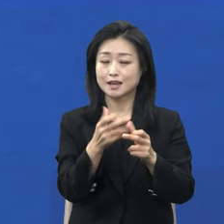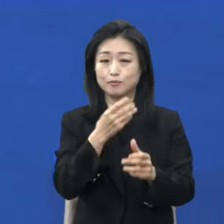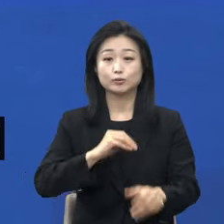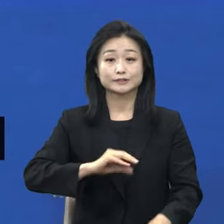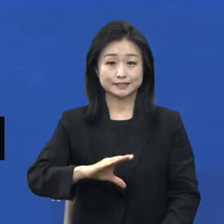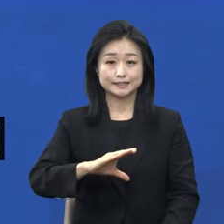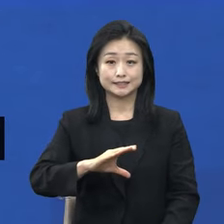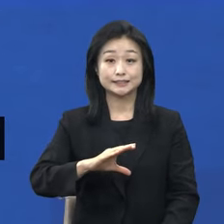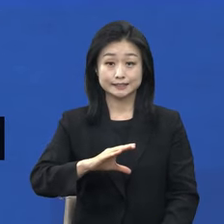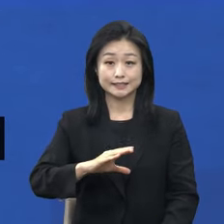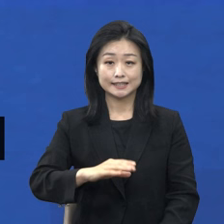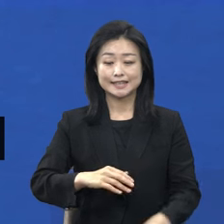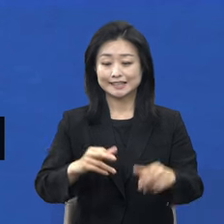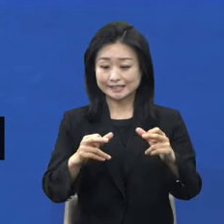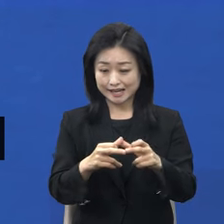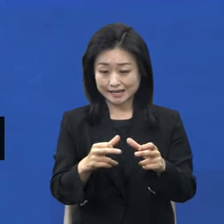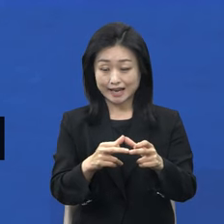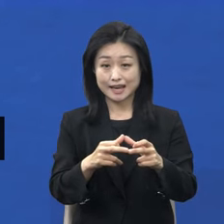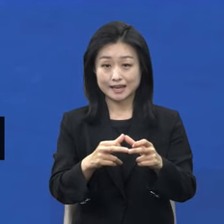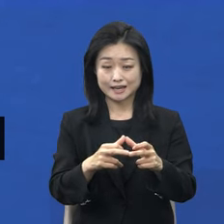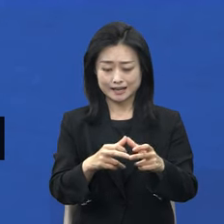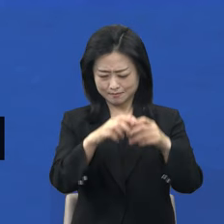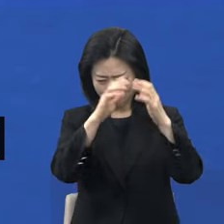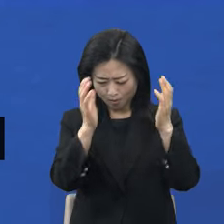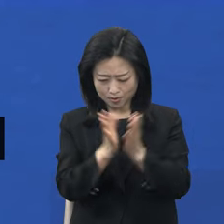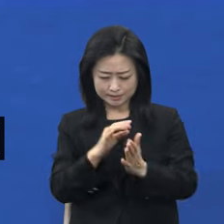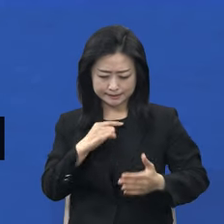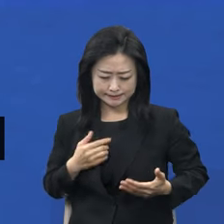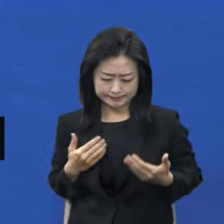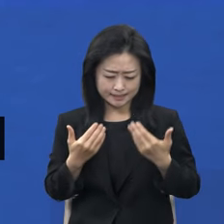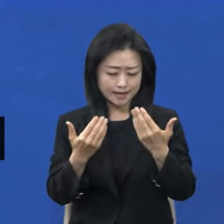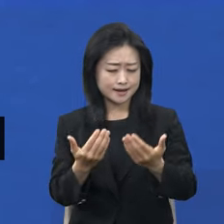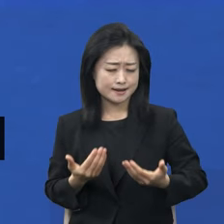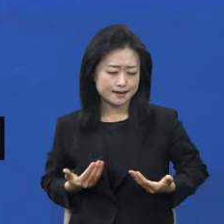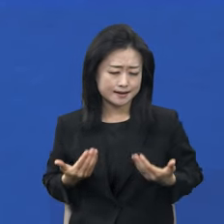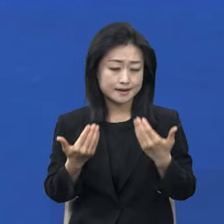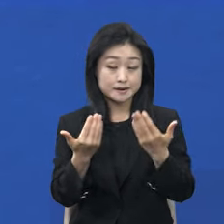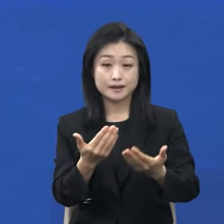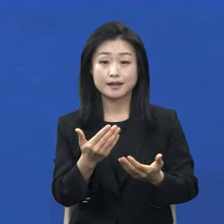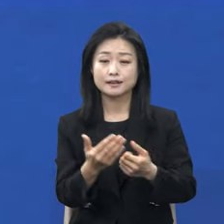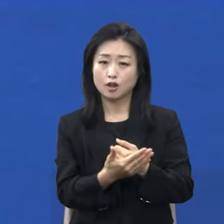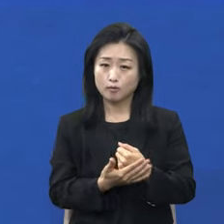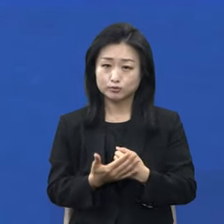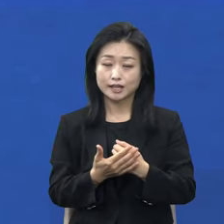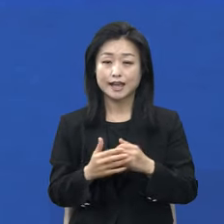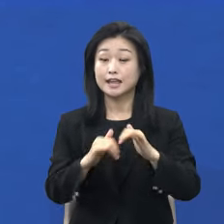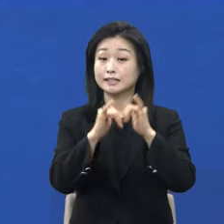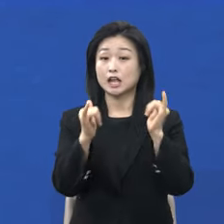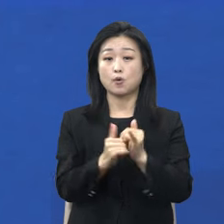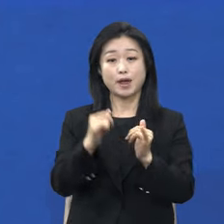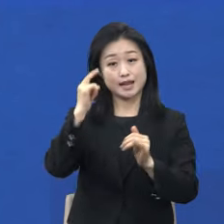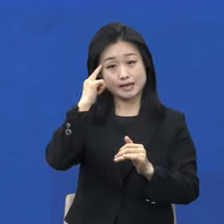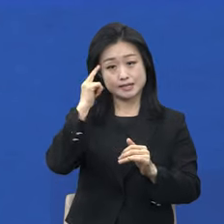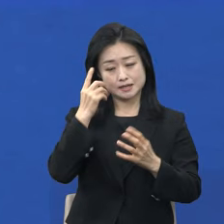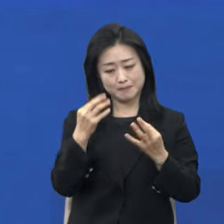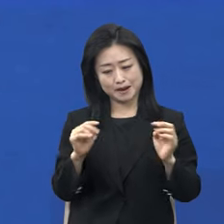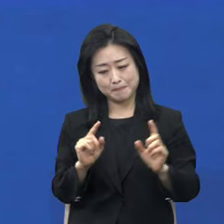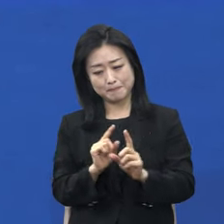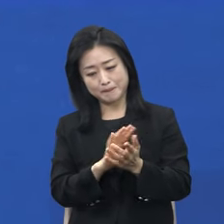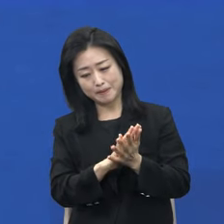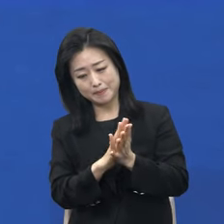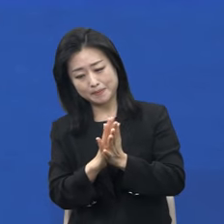복지는 장애인 당사자들이 온몸을 내던지며 외치는 목소리에 많은 사회인식 변화와 편의